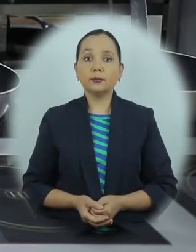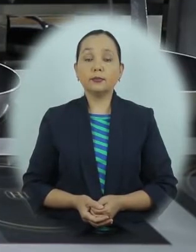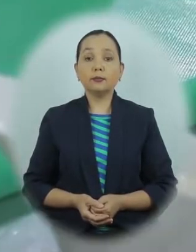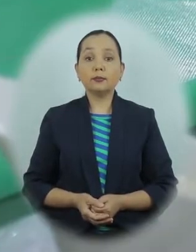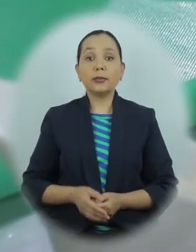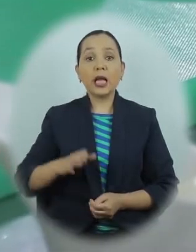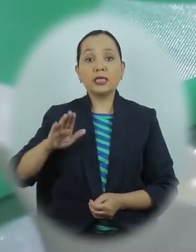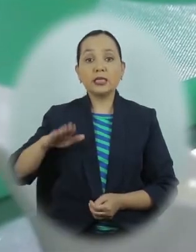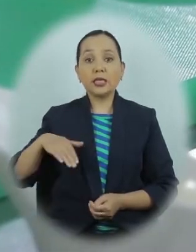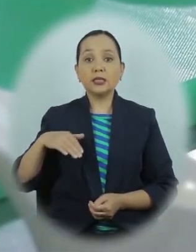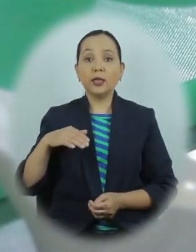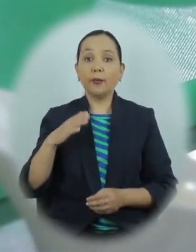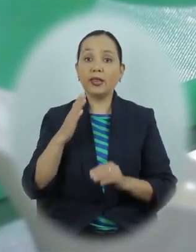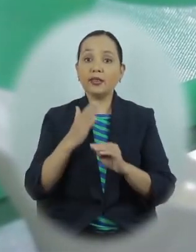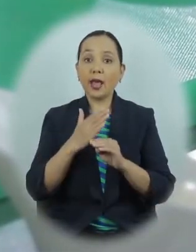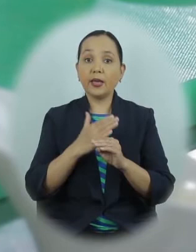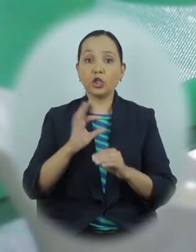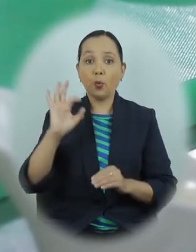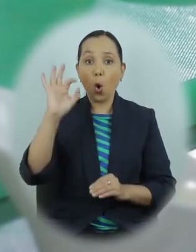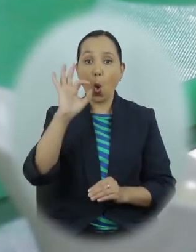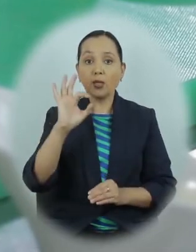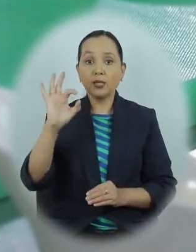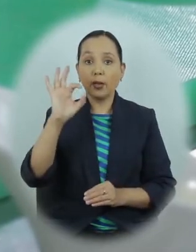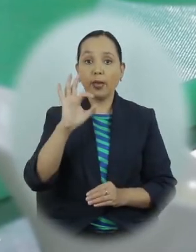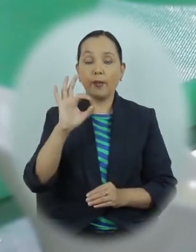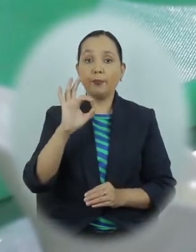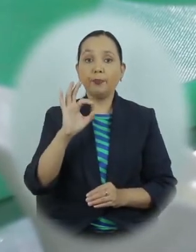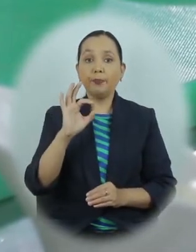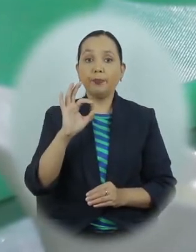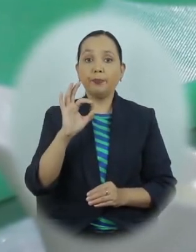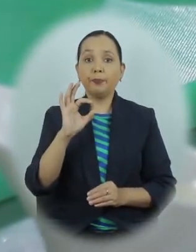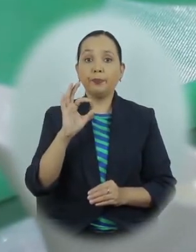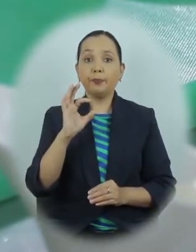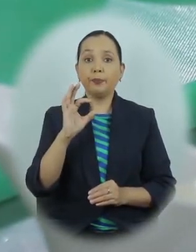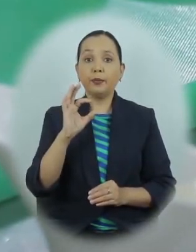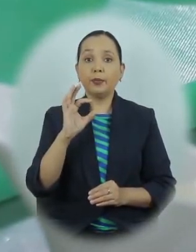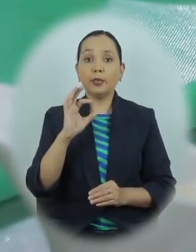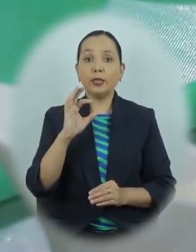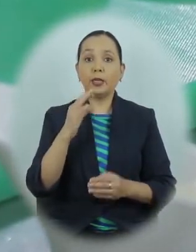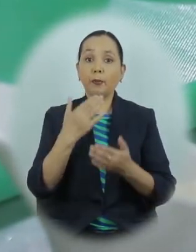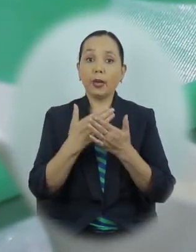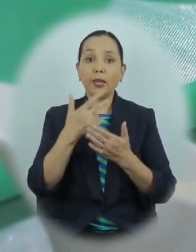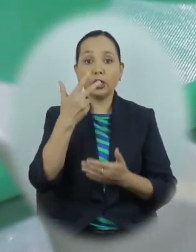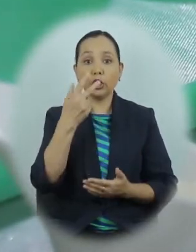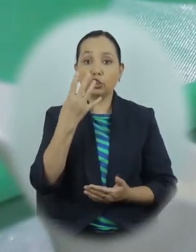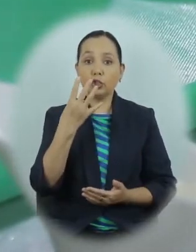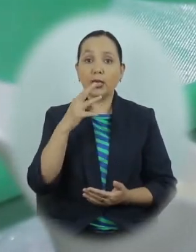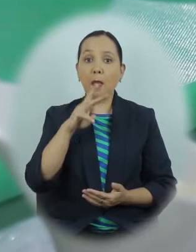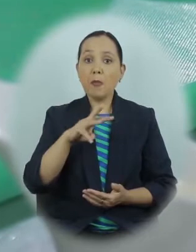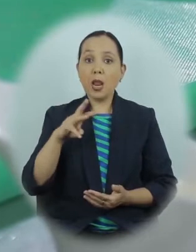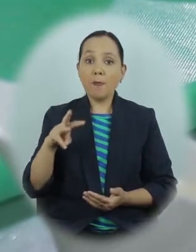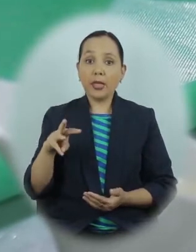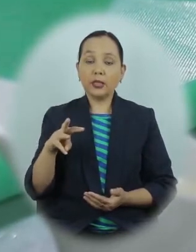затем нарежем кольцами диаметром 3 4 миллиметра